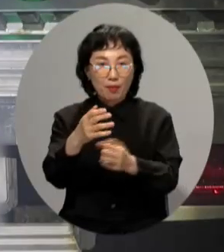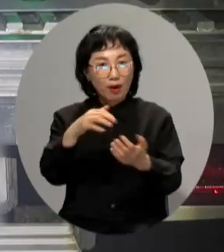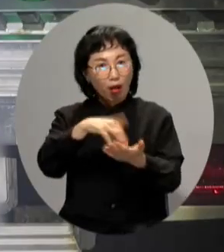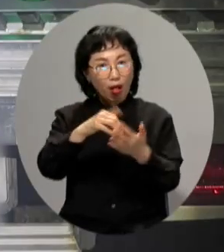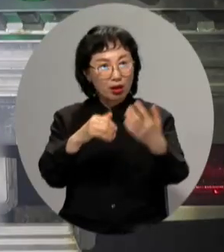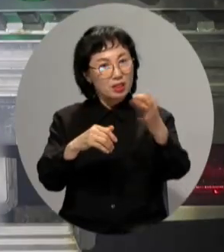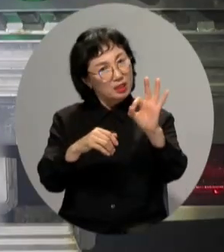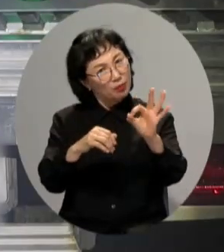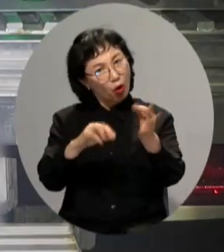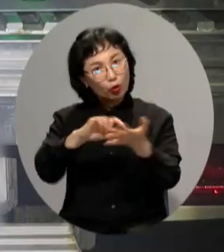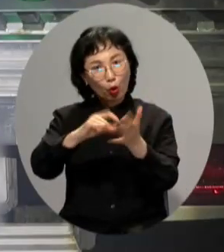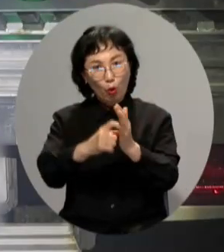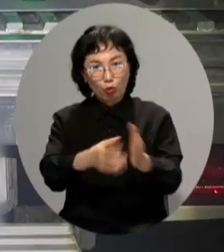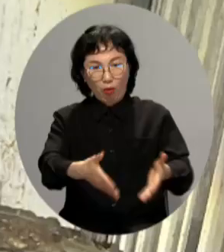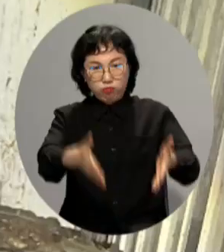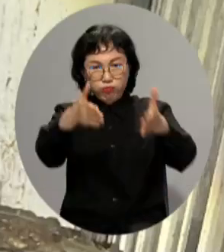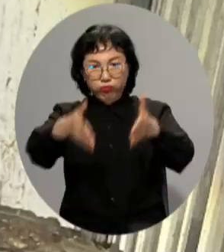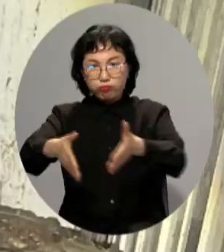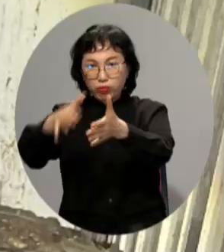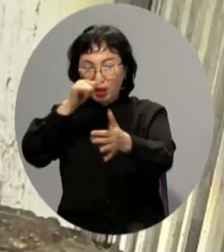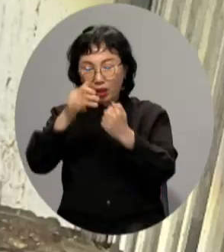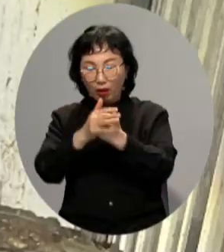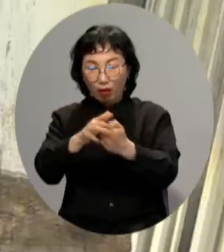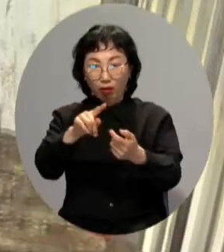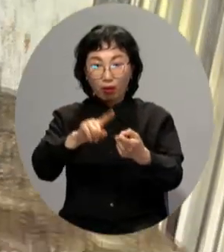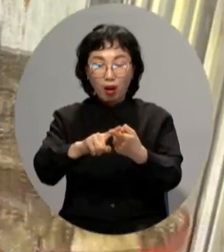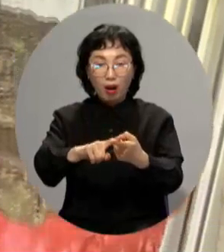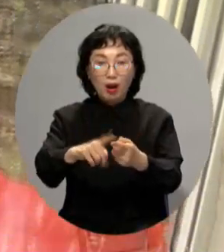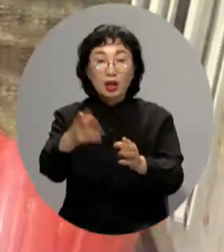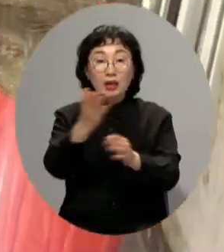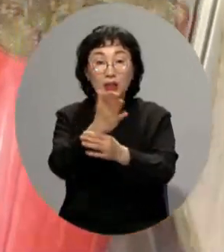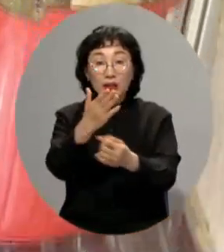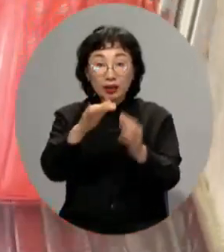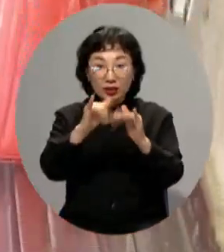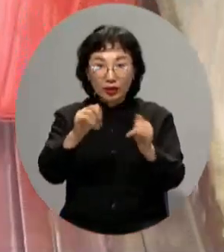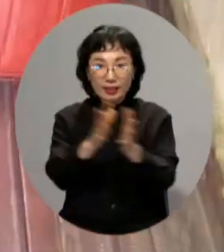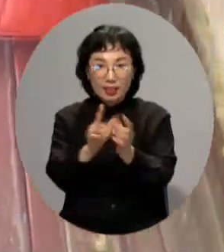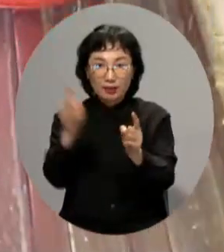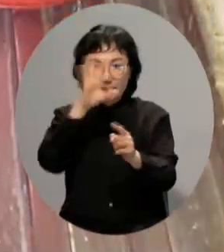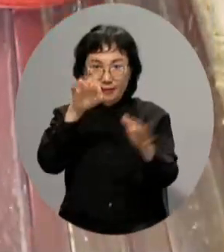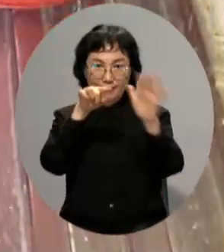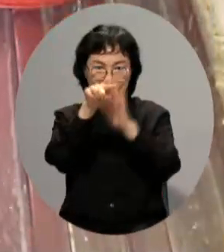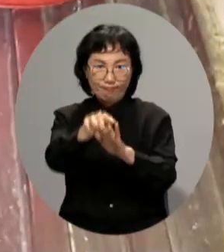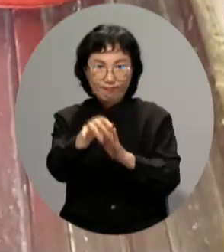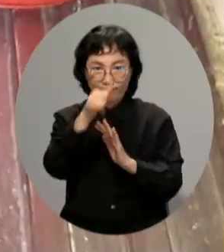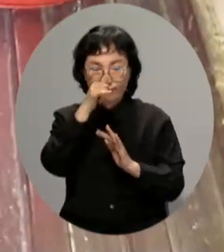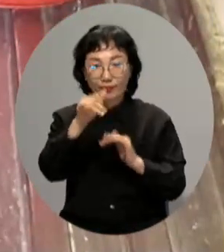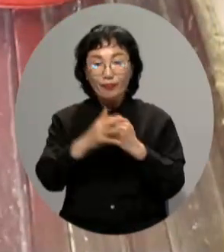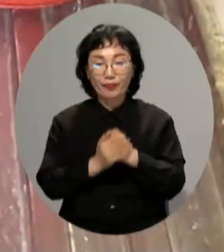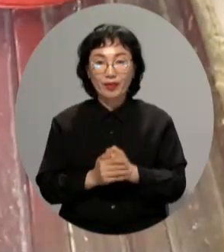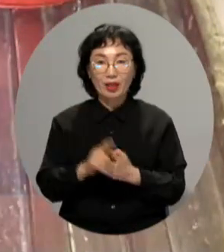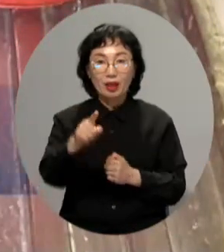잔뜩 실려 있습니다 어민들이 직접 불법조업 의심 현장을 찾아간 겁니다